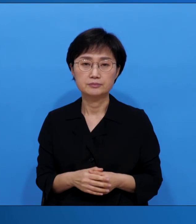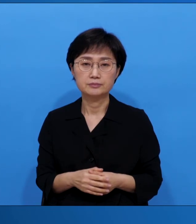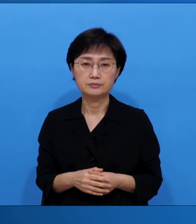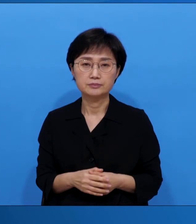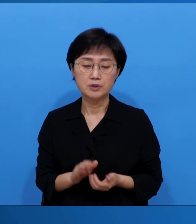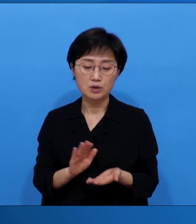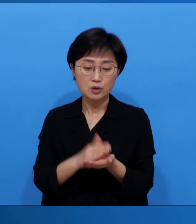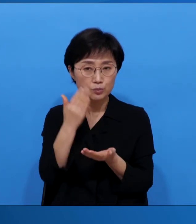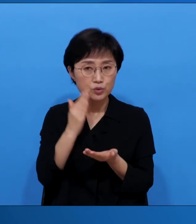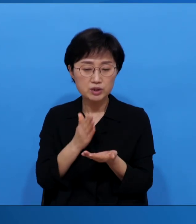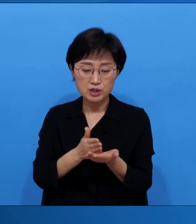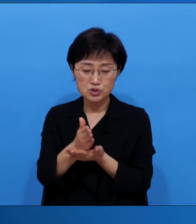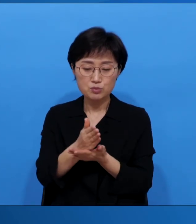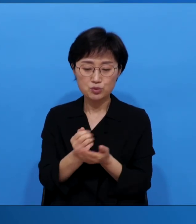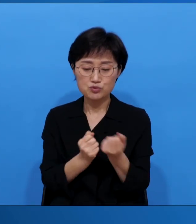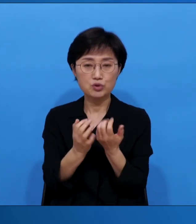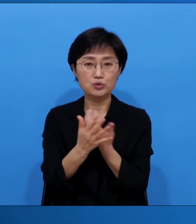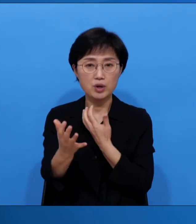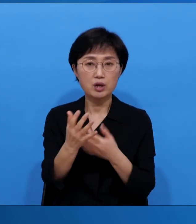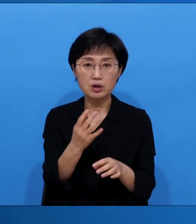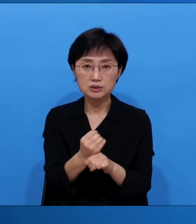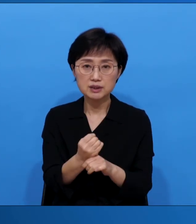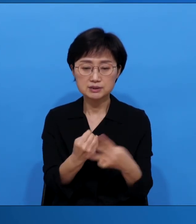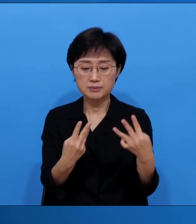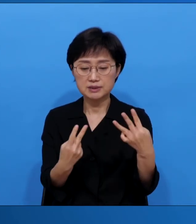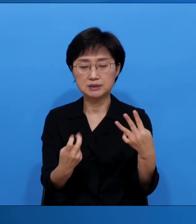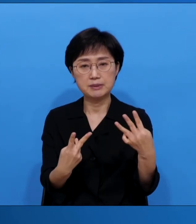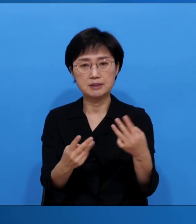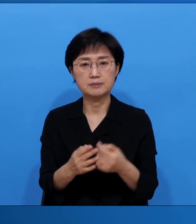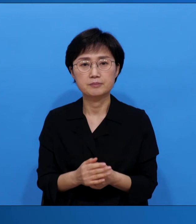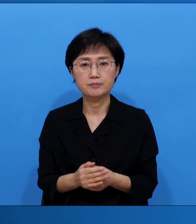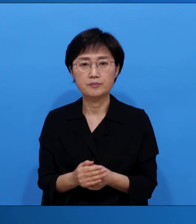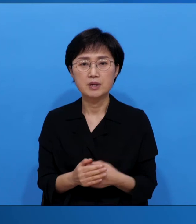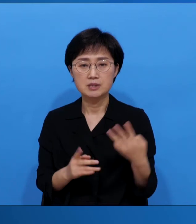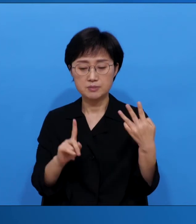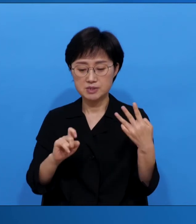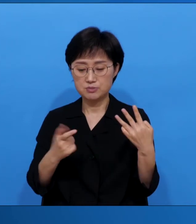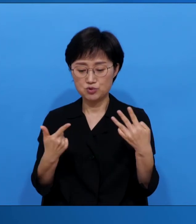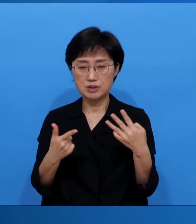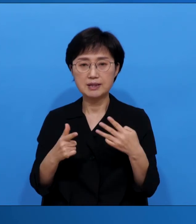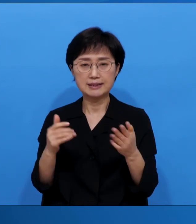뷰티 수련회가 22일 열립니다. 오는